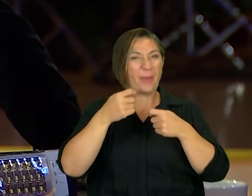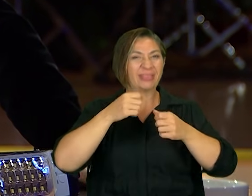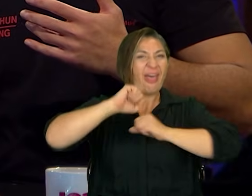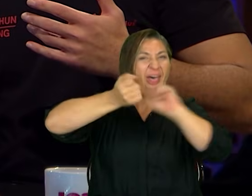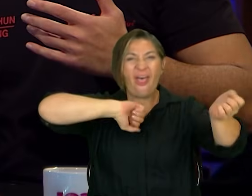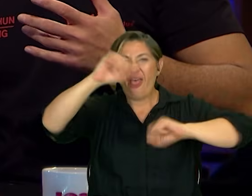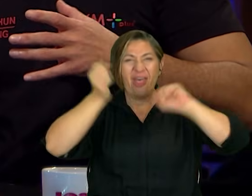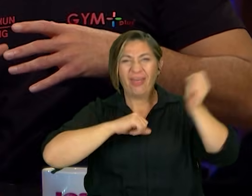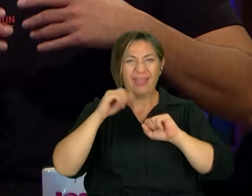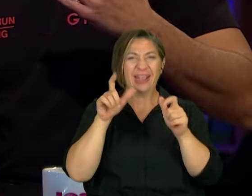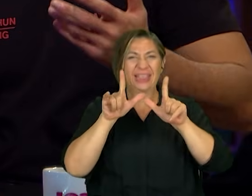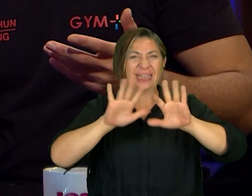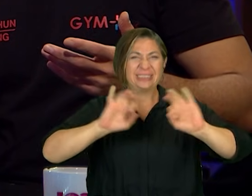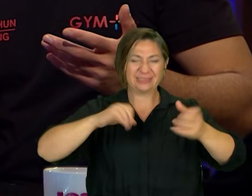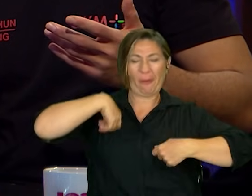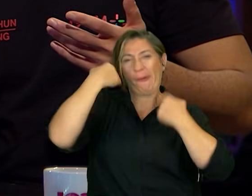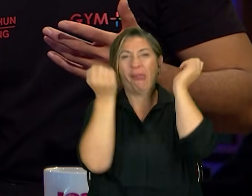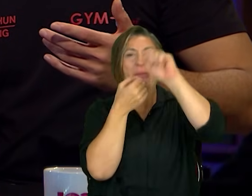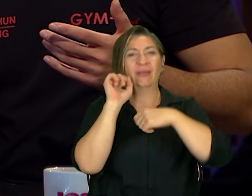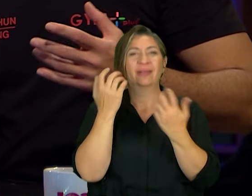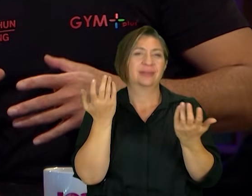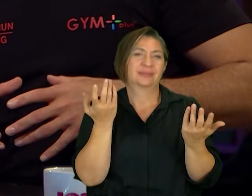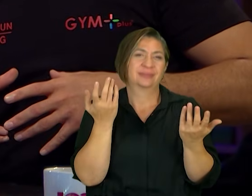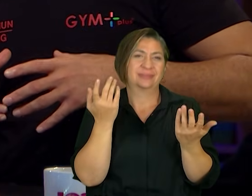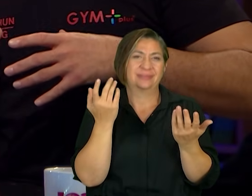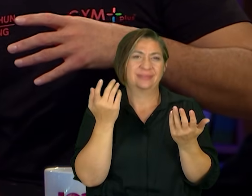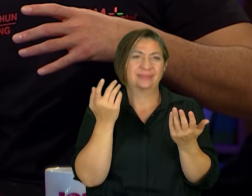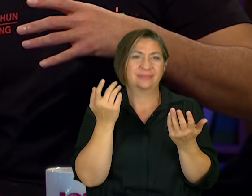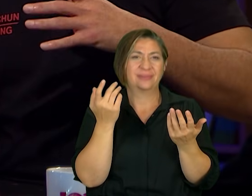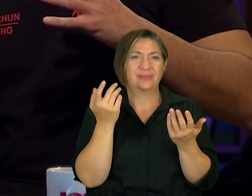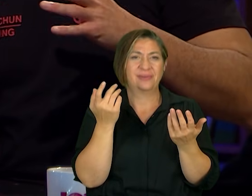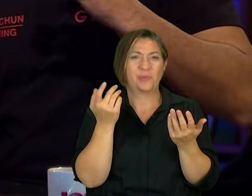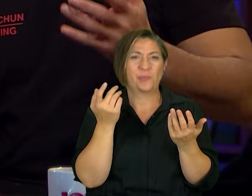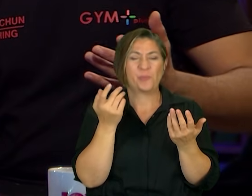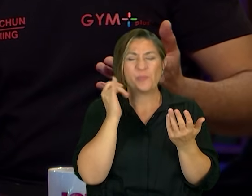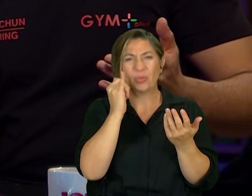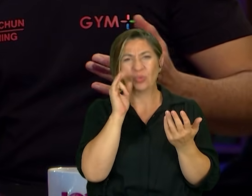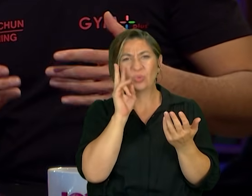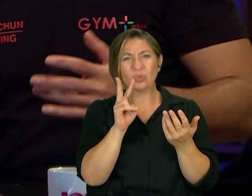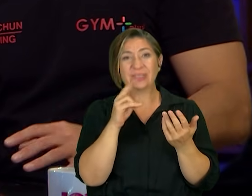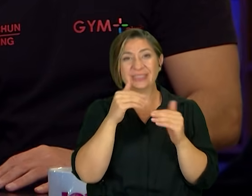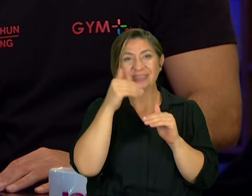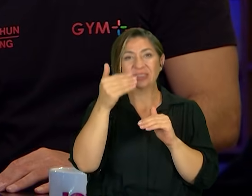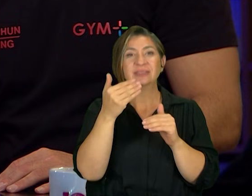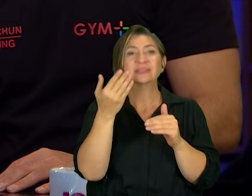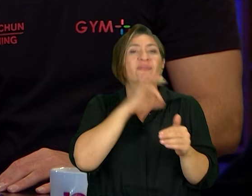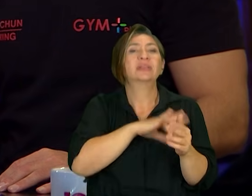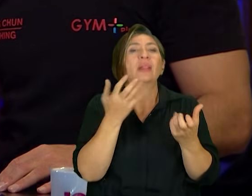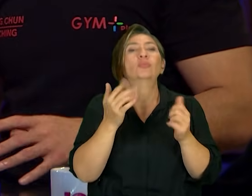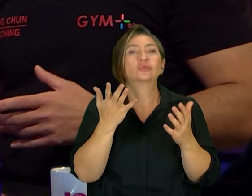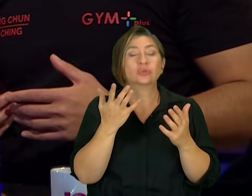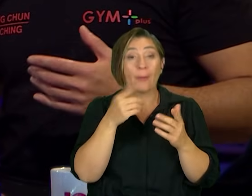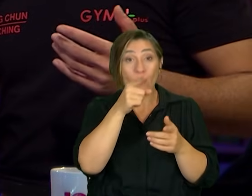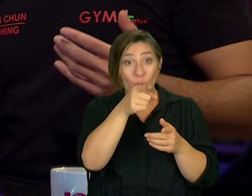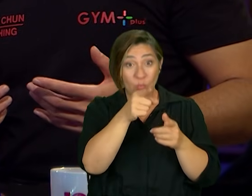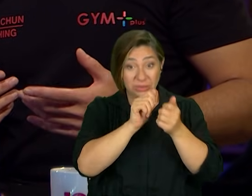saldırılar, gereksiz akrobatik hareketler, bir de o yani kötü görünüyor ve de dışarıda verimsiz bu zaten. Ama